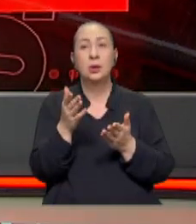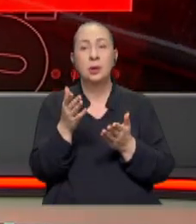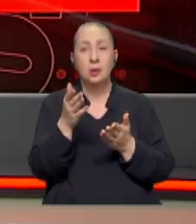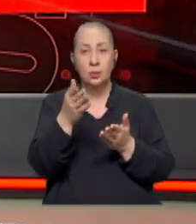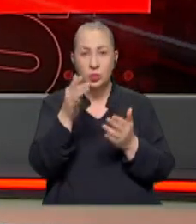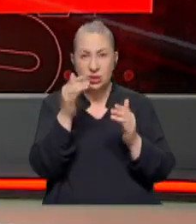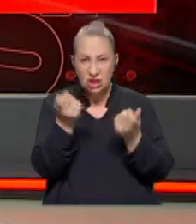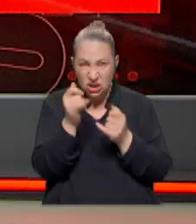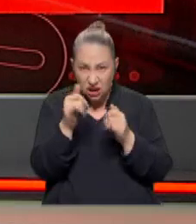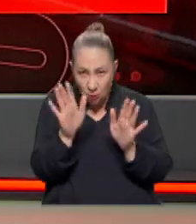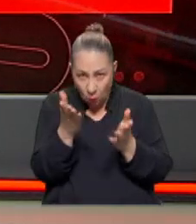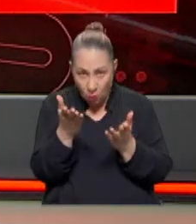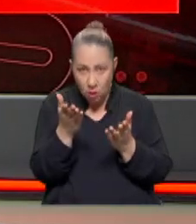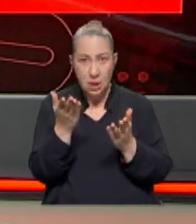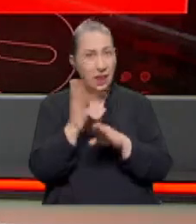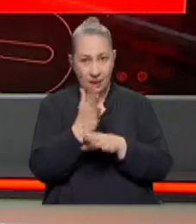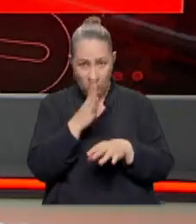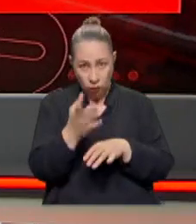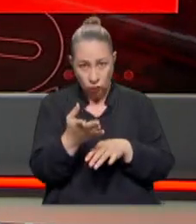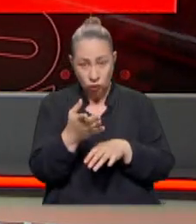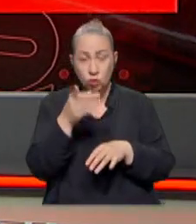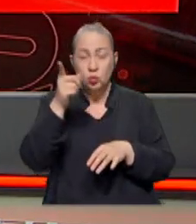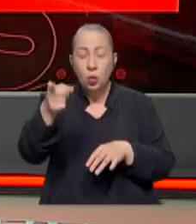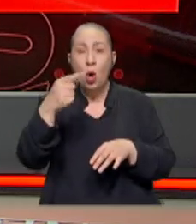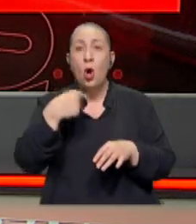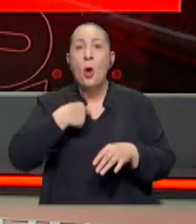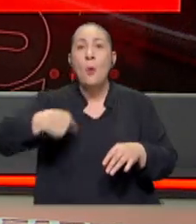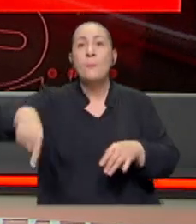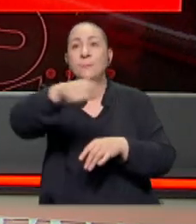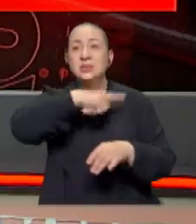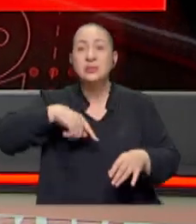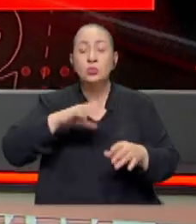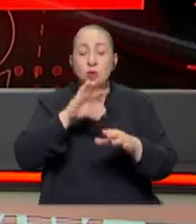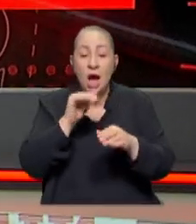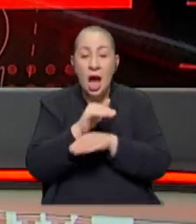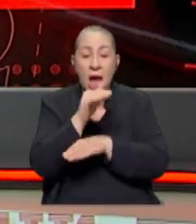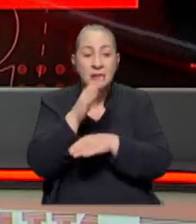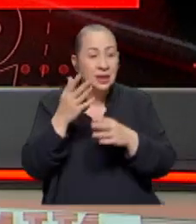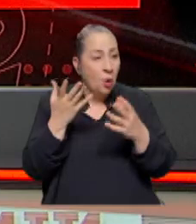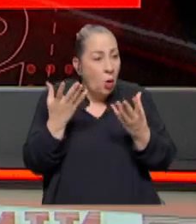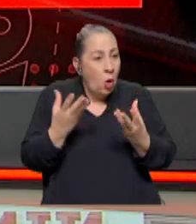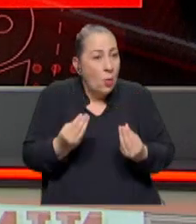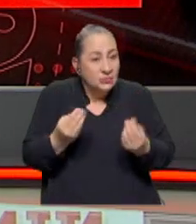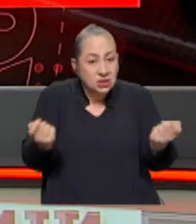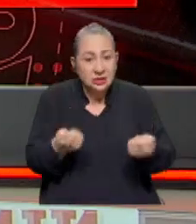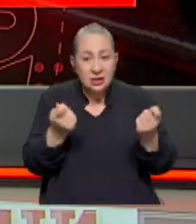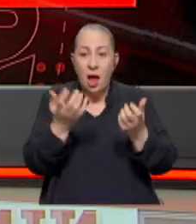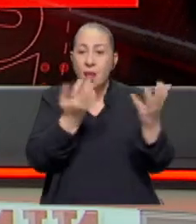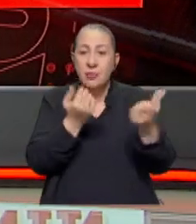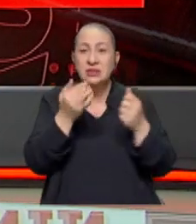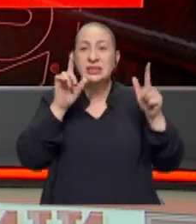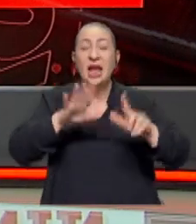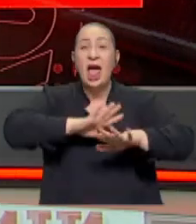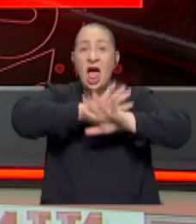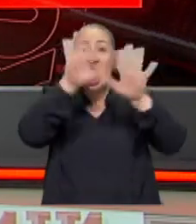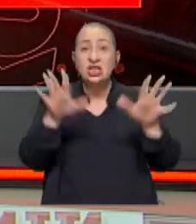Yani bu işin şakası yok. Bu çünkü bizim bütün hayatta kalmamızı sağlayan, tüketmemiz gereken her